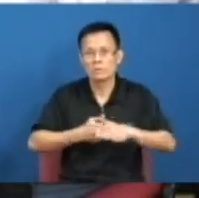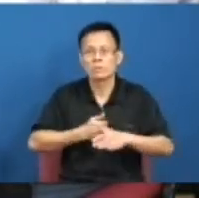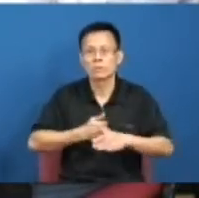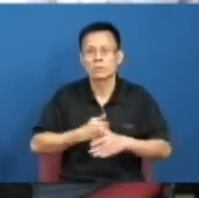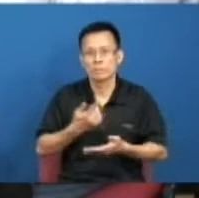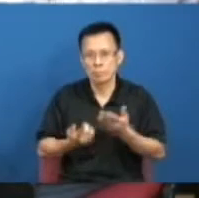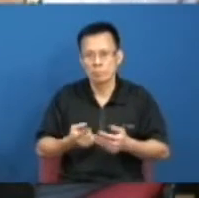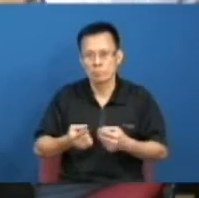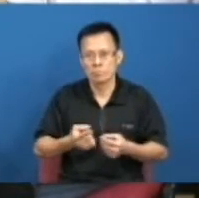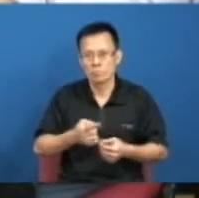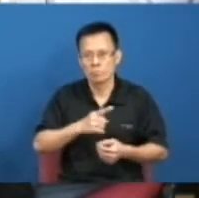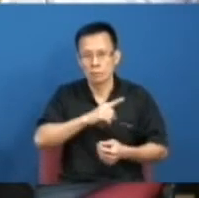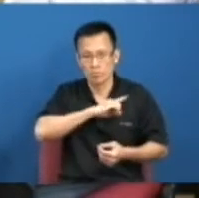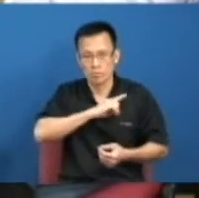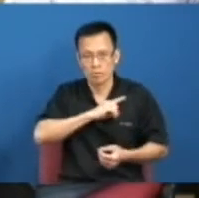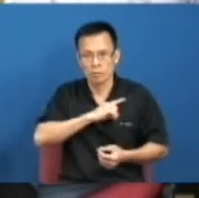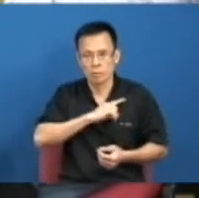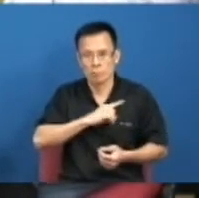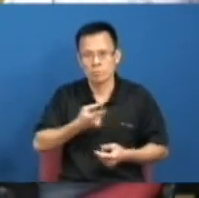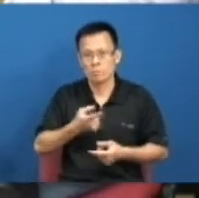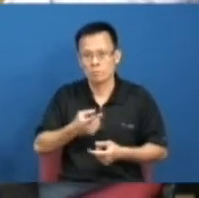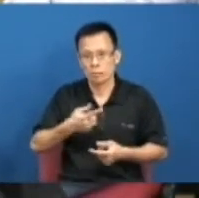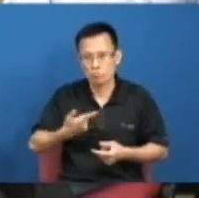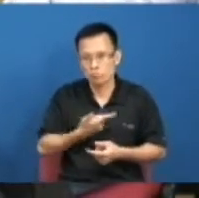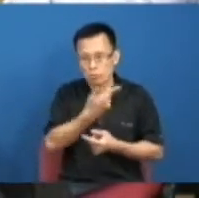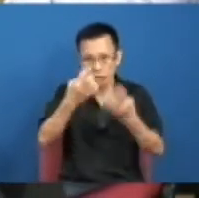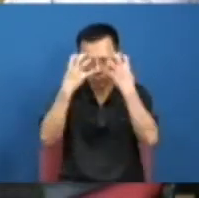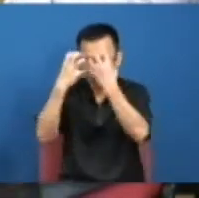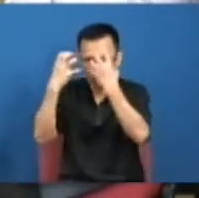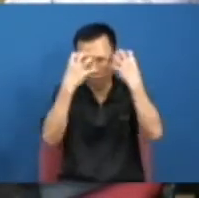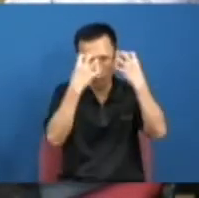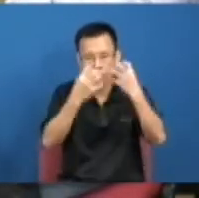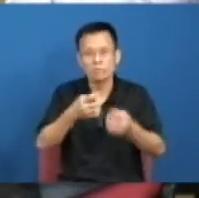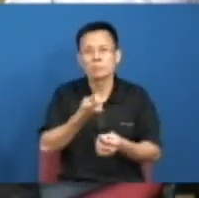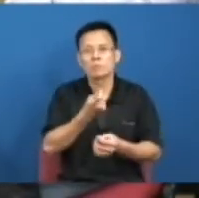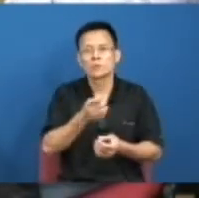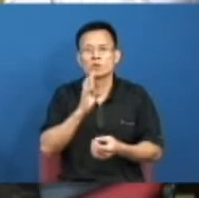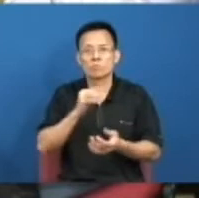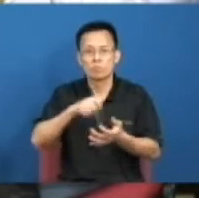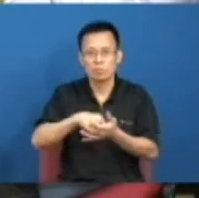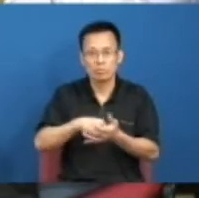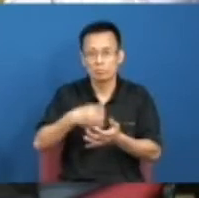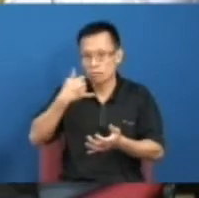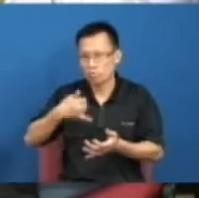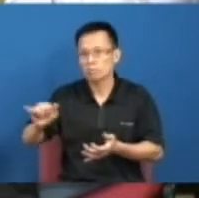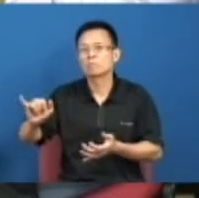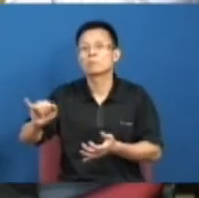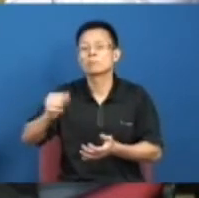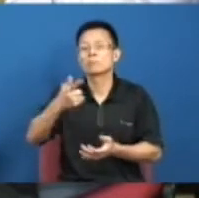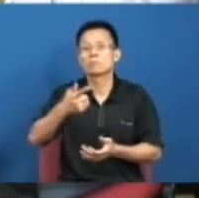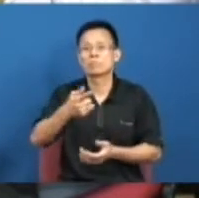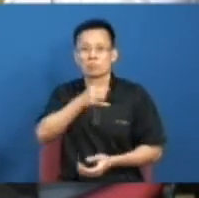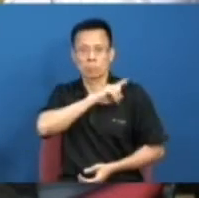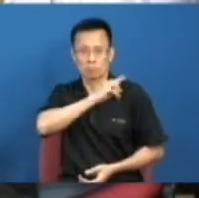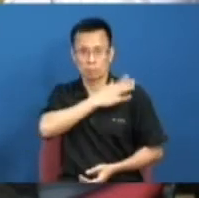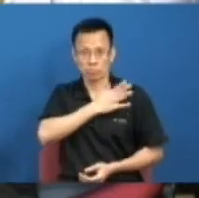嘅，咁你都要多加留意一下你周邊。如果唔係咧，師傅走咗之後咧，就真係關人啦。兼且咧，就可能影響埋你附